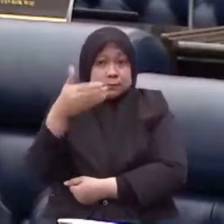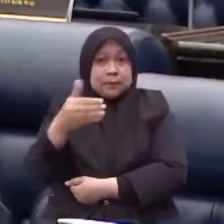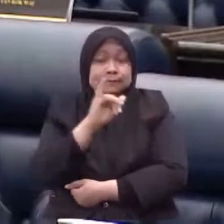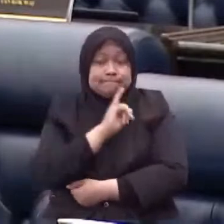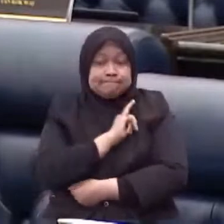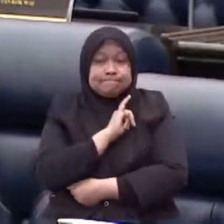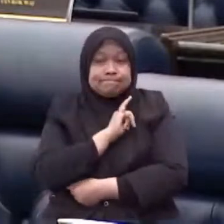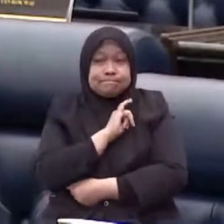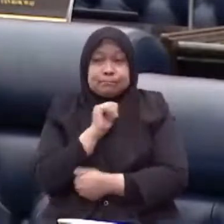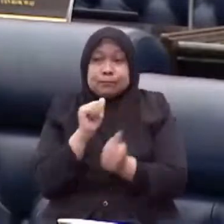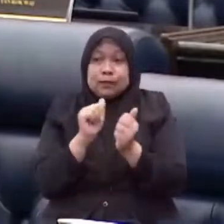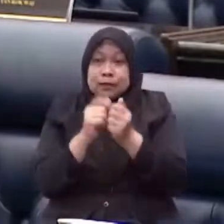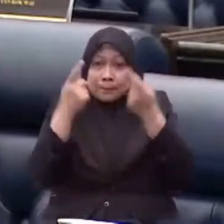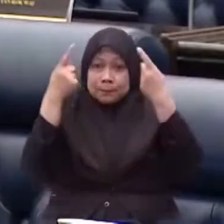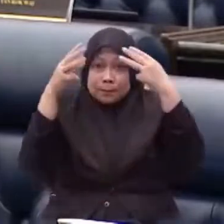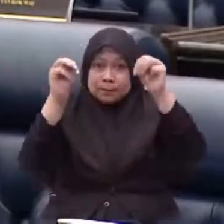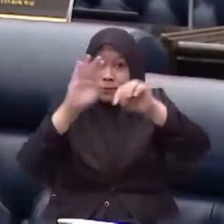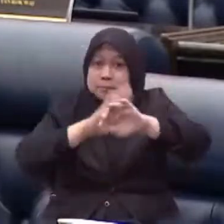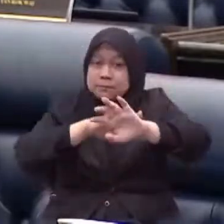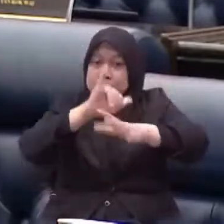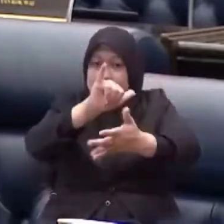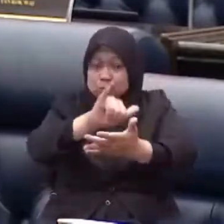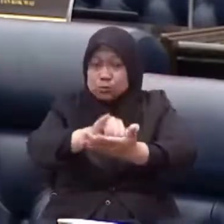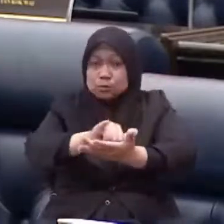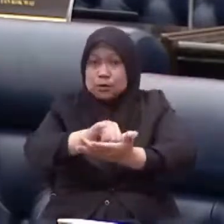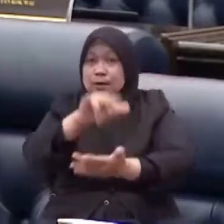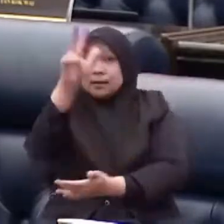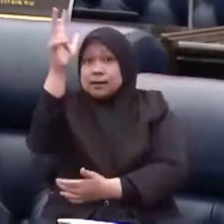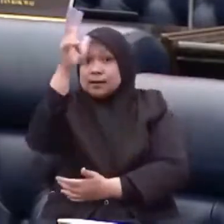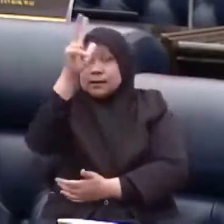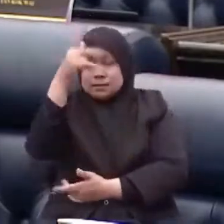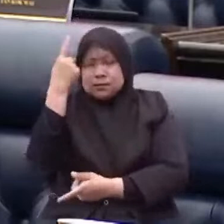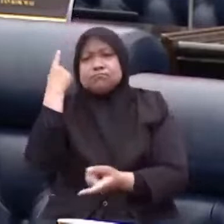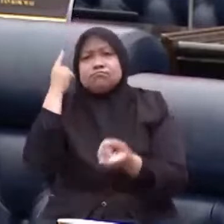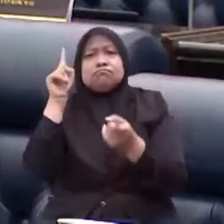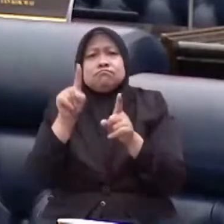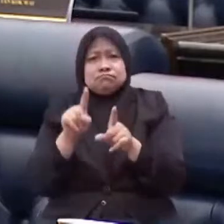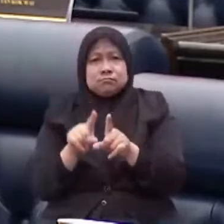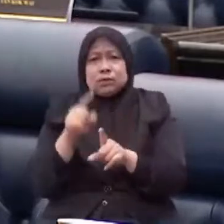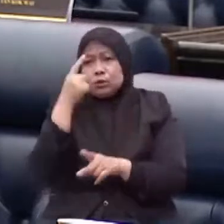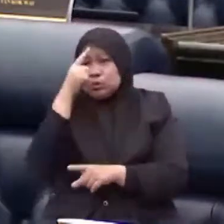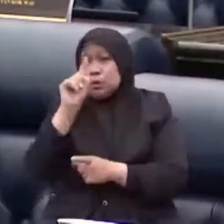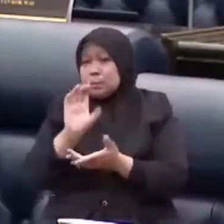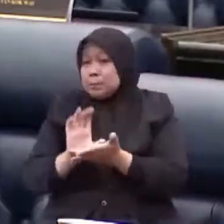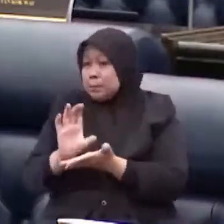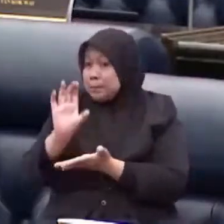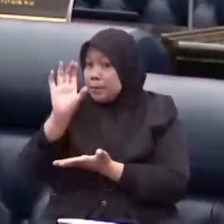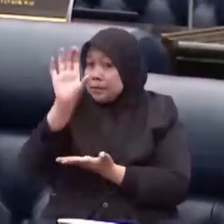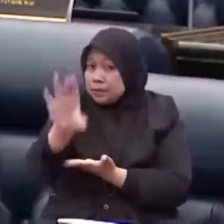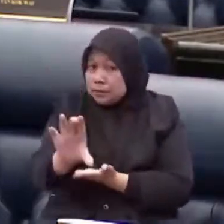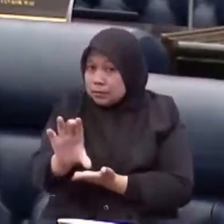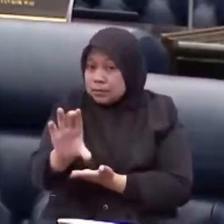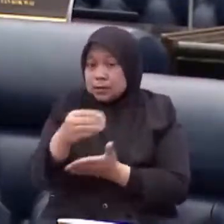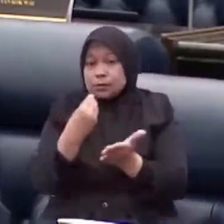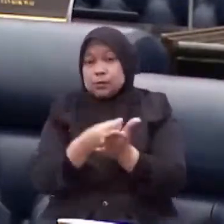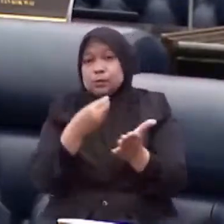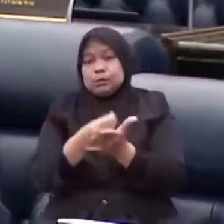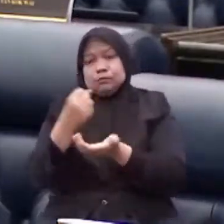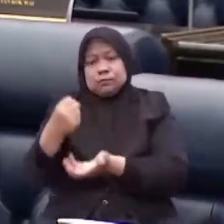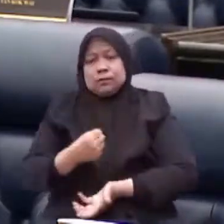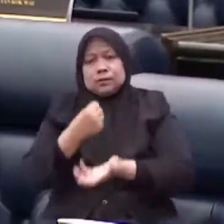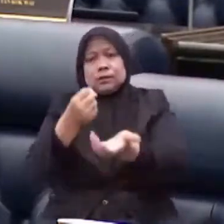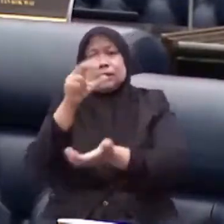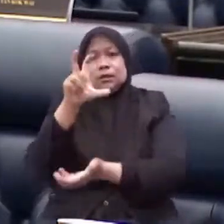dengan sayur ini dengan peran menteri pada masa tersebut kerajaan telah membunuh untuk menyalurkan dana